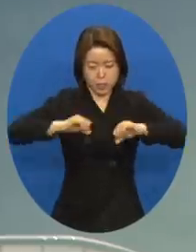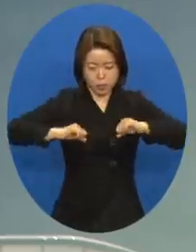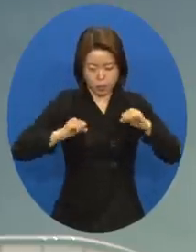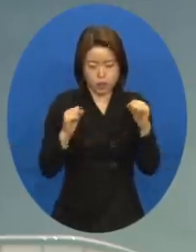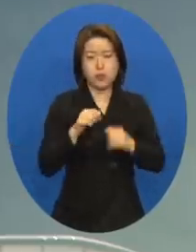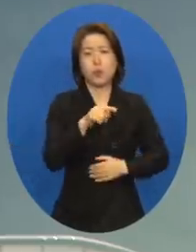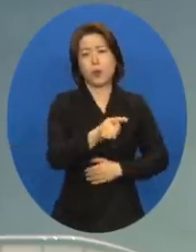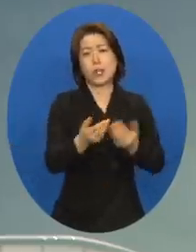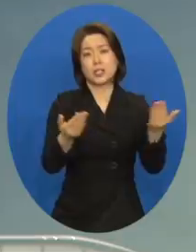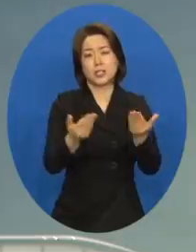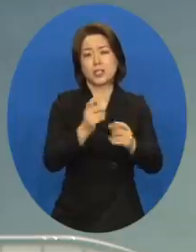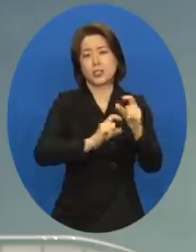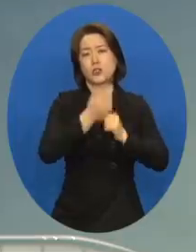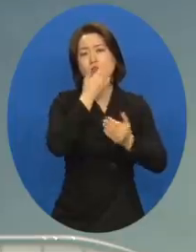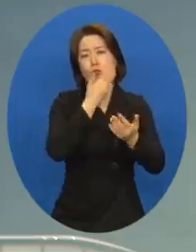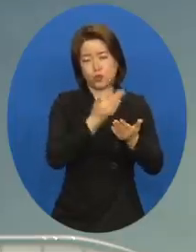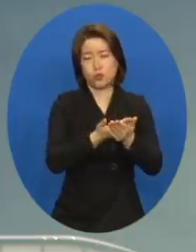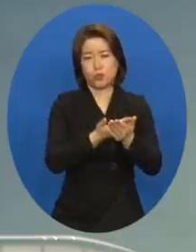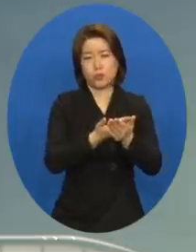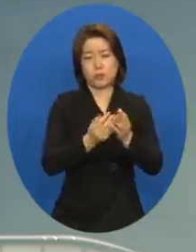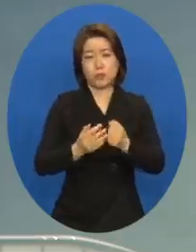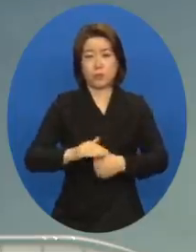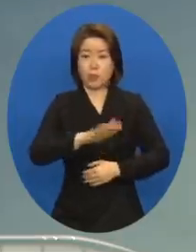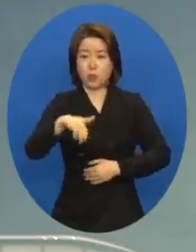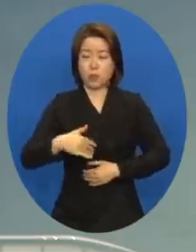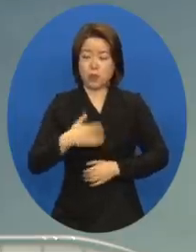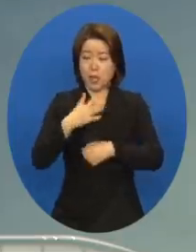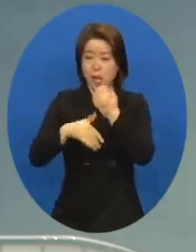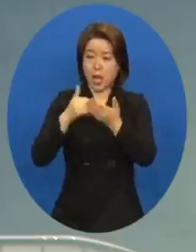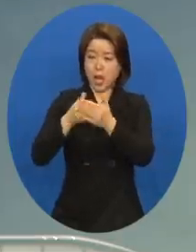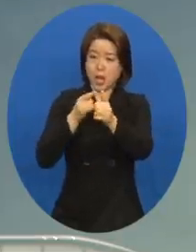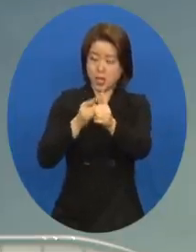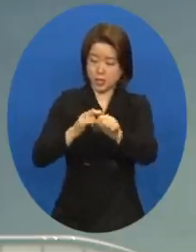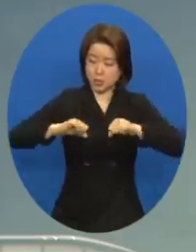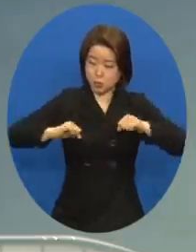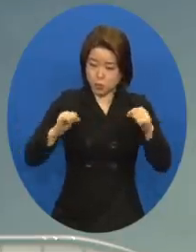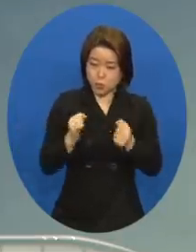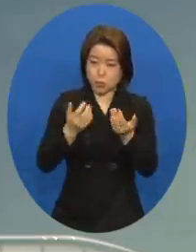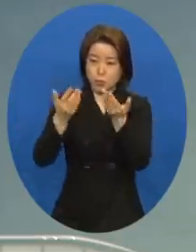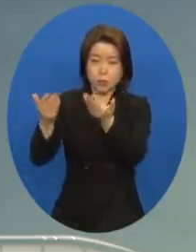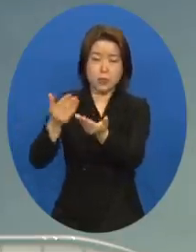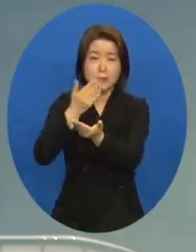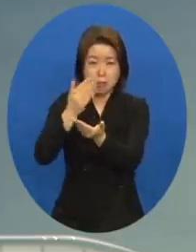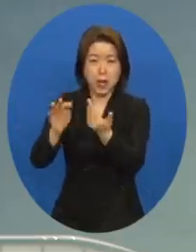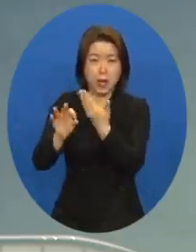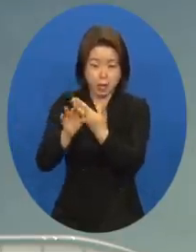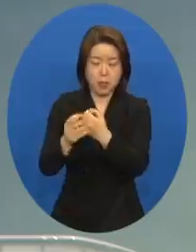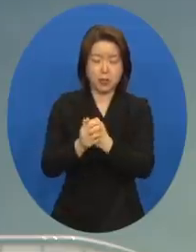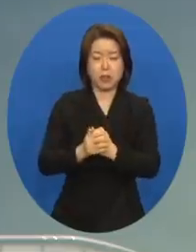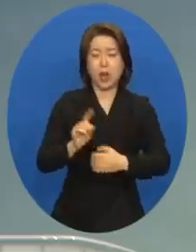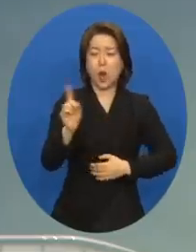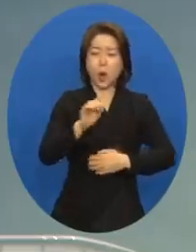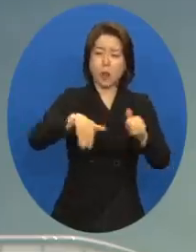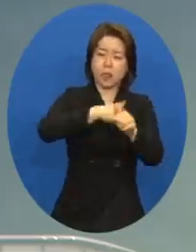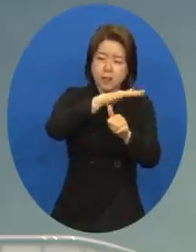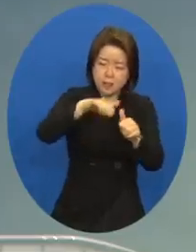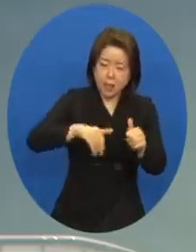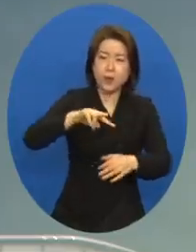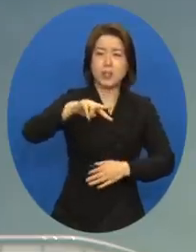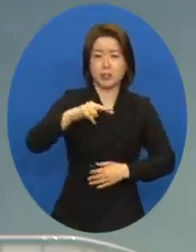것입니다. 우리가 하나님께 순종할 수 있어야 어떤 상황에서 어떤